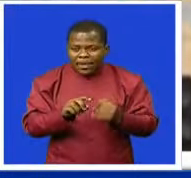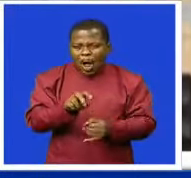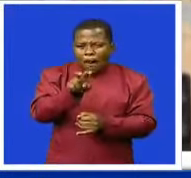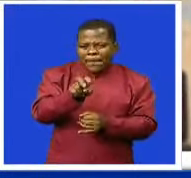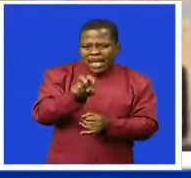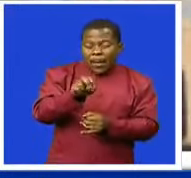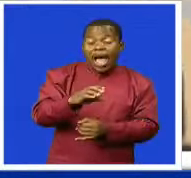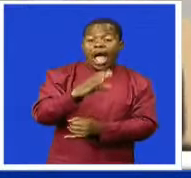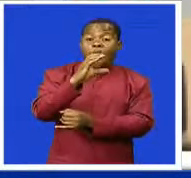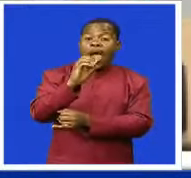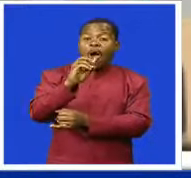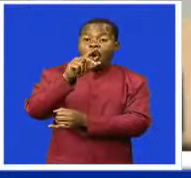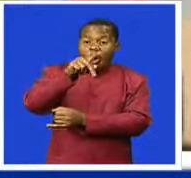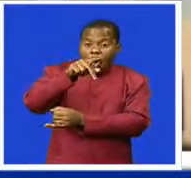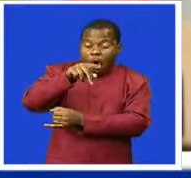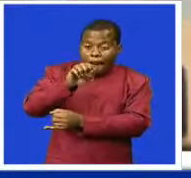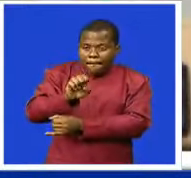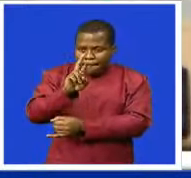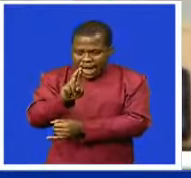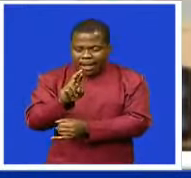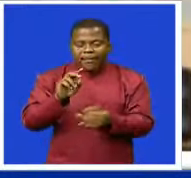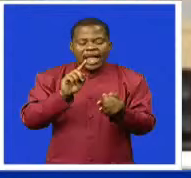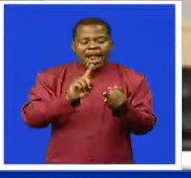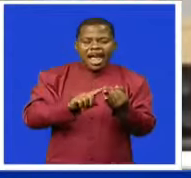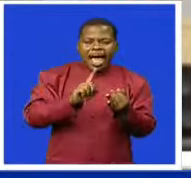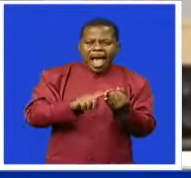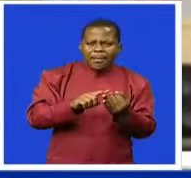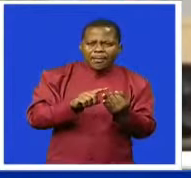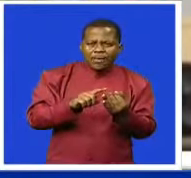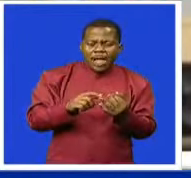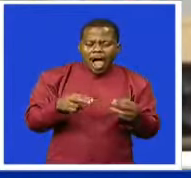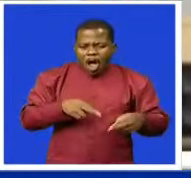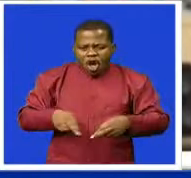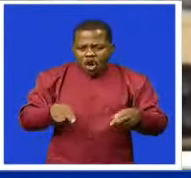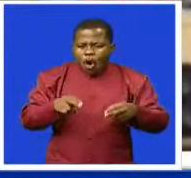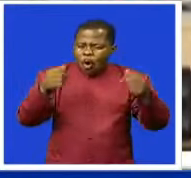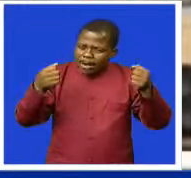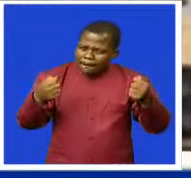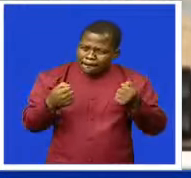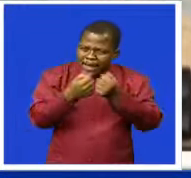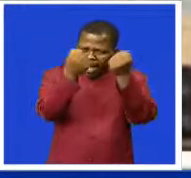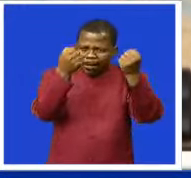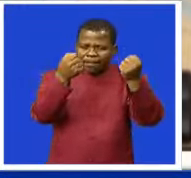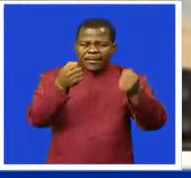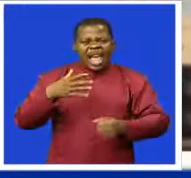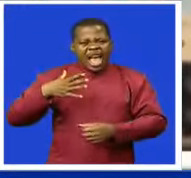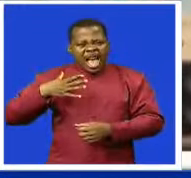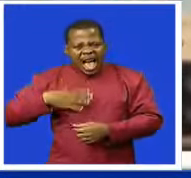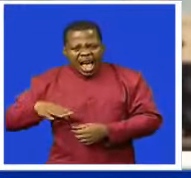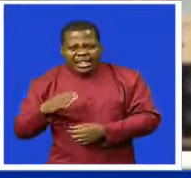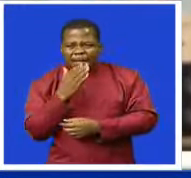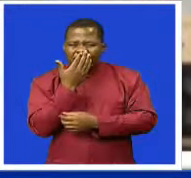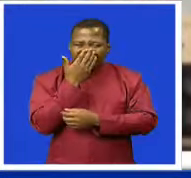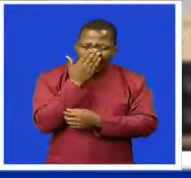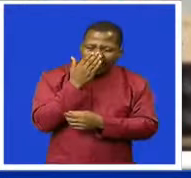ekhathi tingodi temgwaco nalamanye nalamanye emacala ikakhulu kunanga